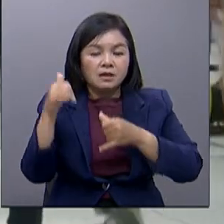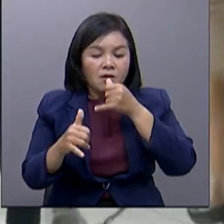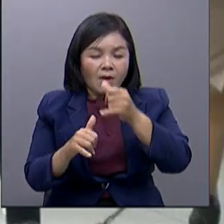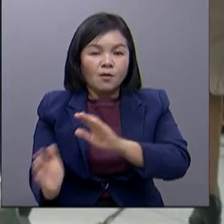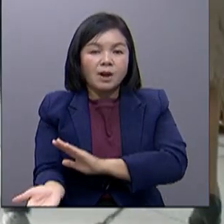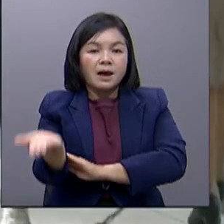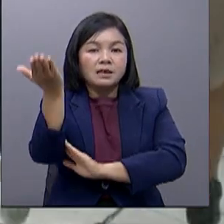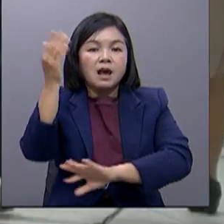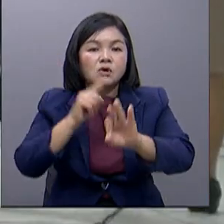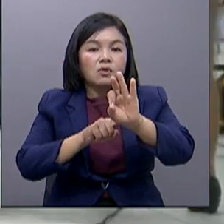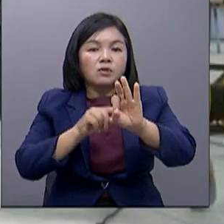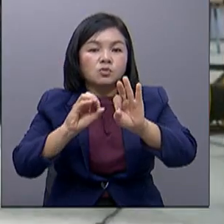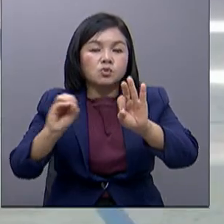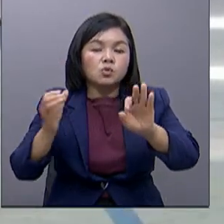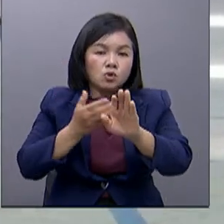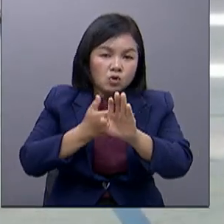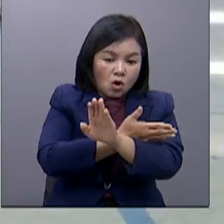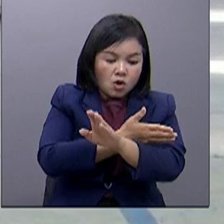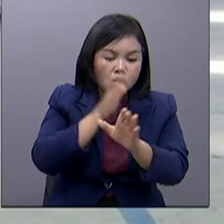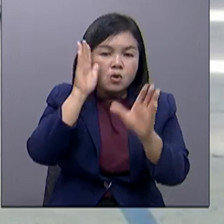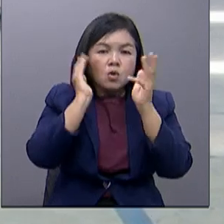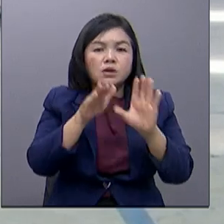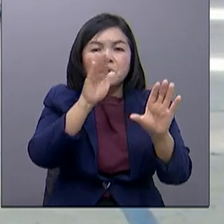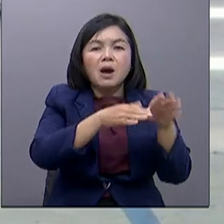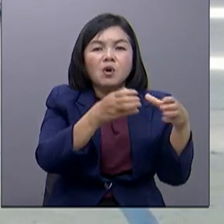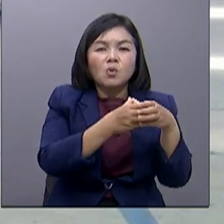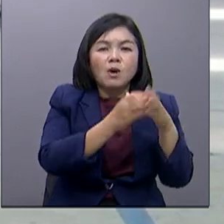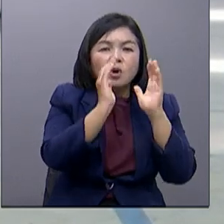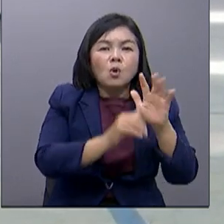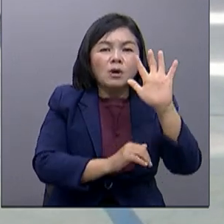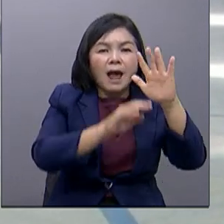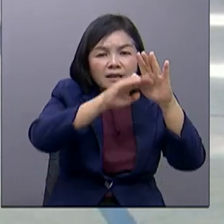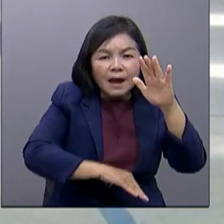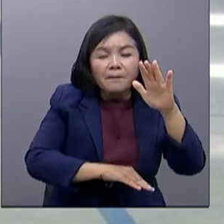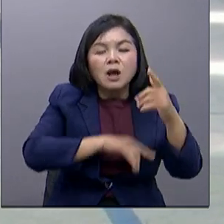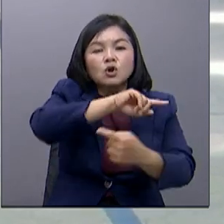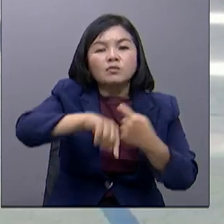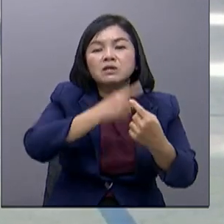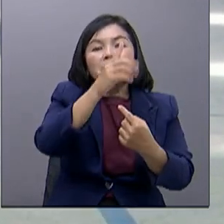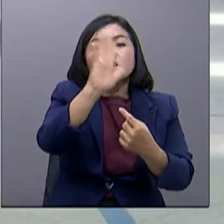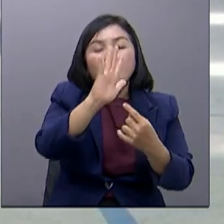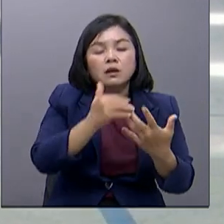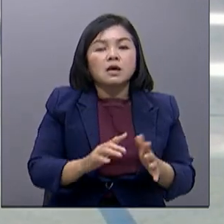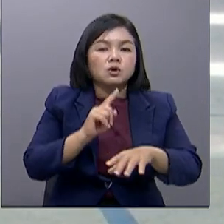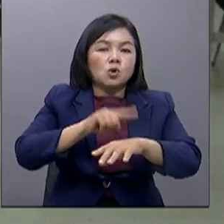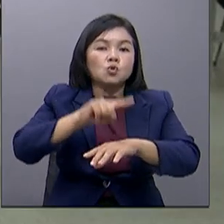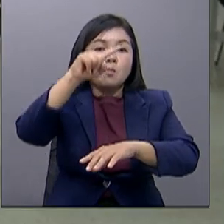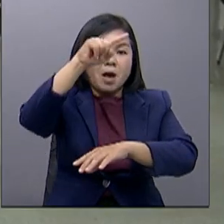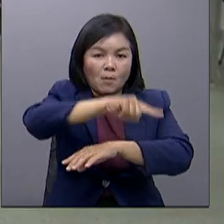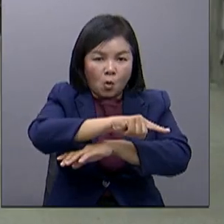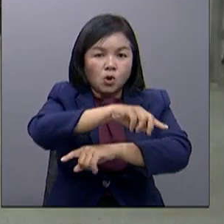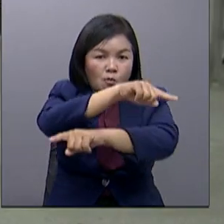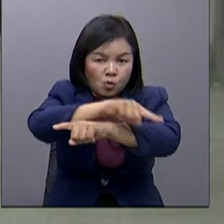นโดยแต่ละกลุ่มมีผู้สมัครไม่ถึง 5คนค่ะจึงไม่ต้องเลือกในรอบแรกหลอเลือกรอบไขว้ช่วงบ่ายเท่านั้นซึ่ง